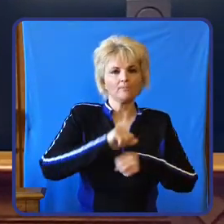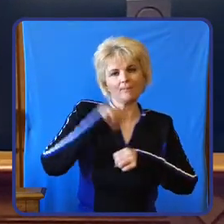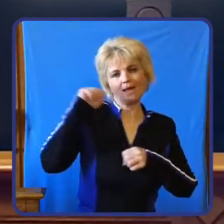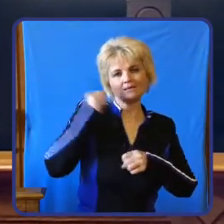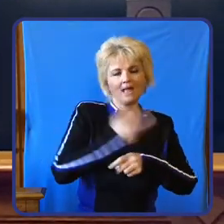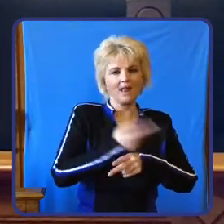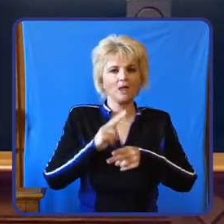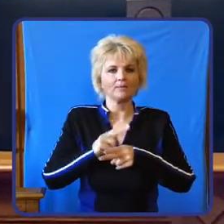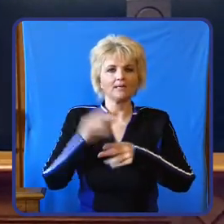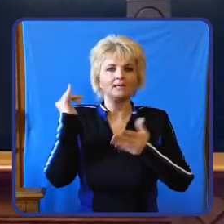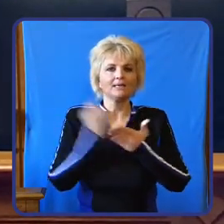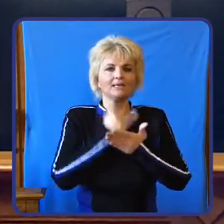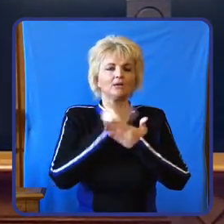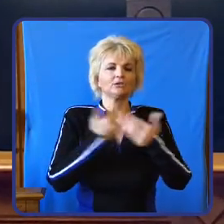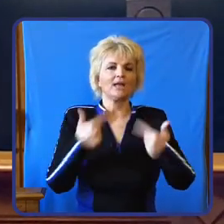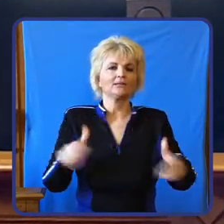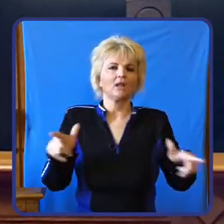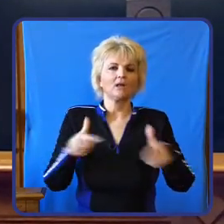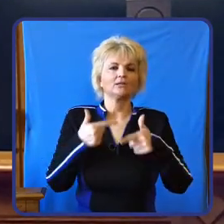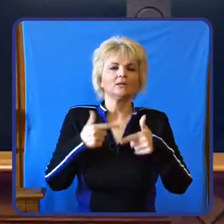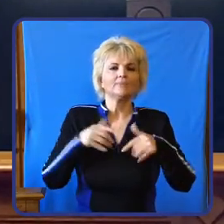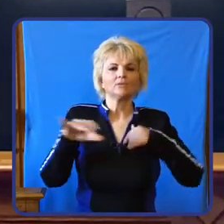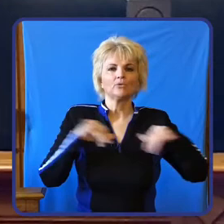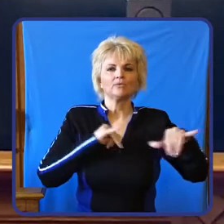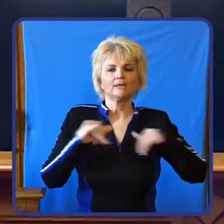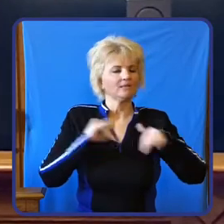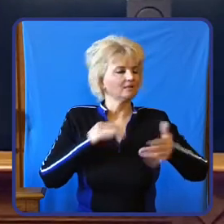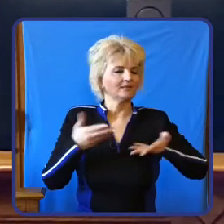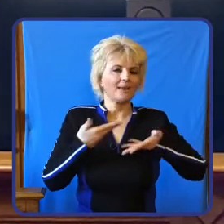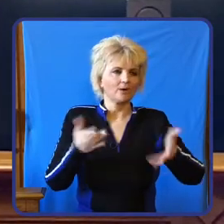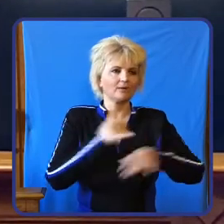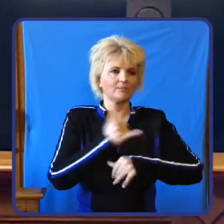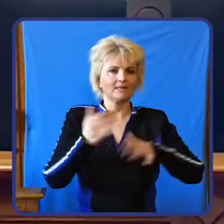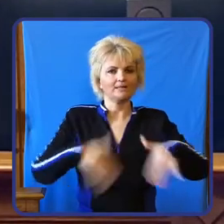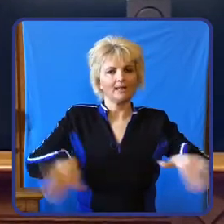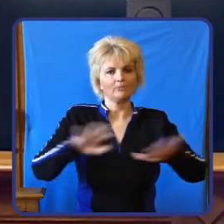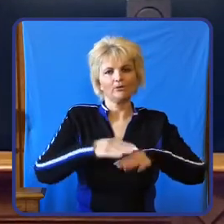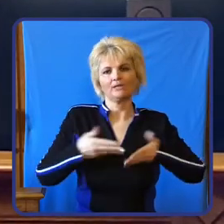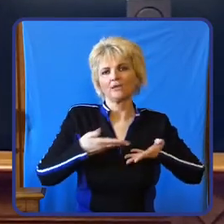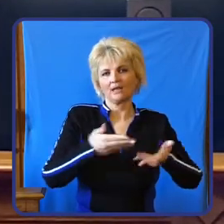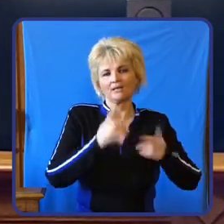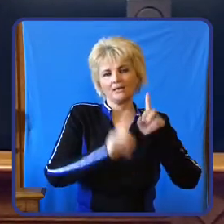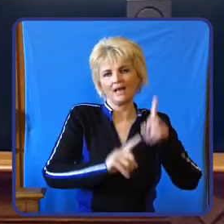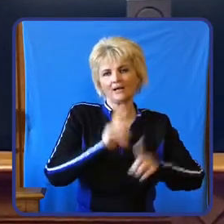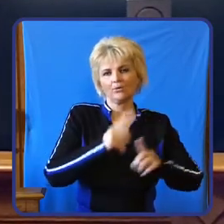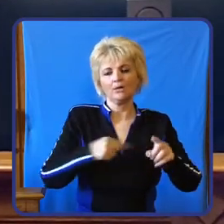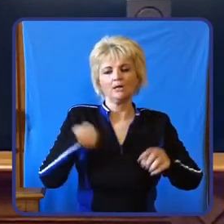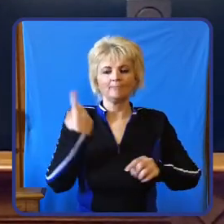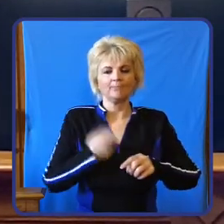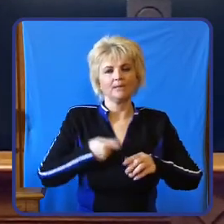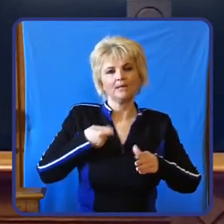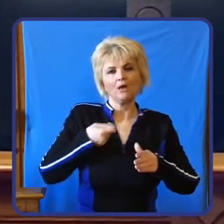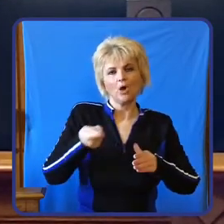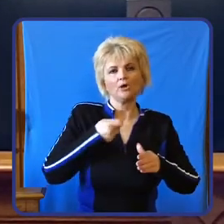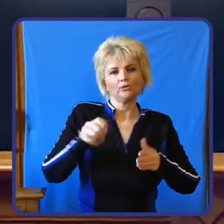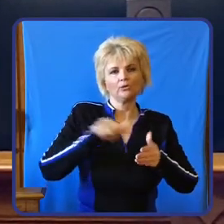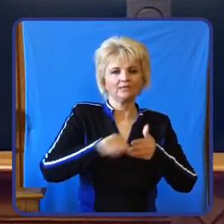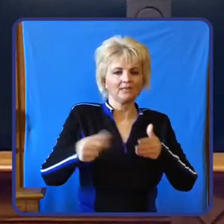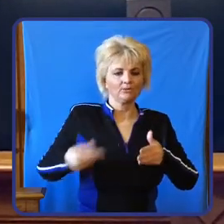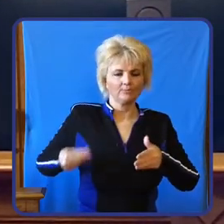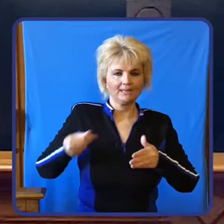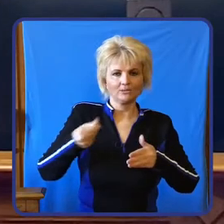pártállami, igazságtalan módon Hódműzővásárhely nem részesül a minden településnek járó, mi adó fizetői pénzünkből